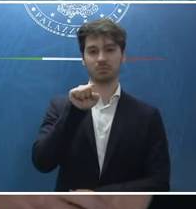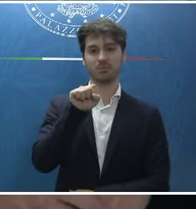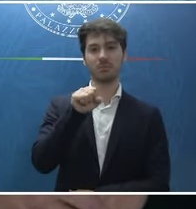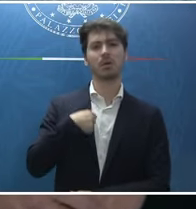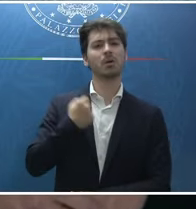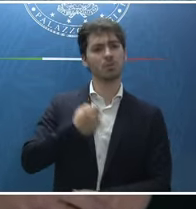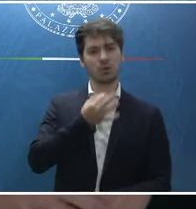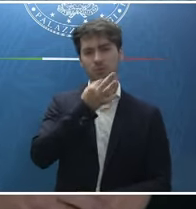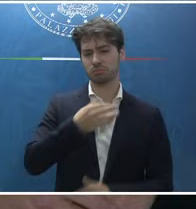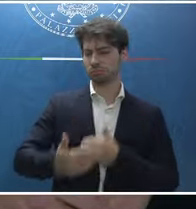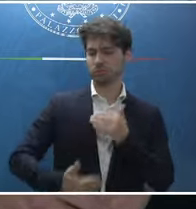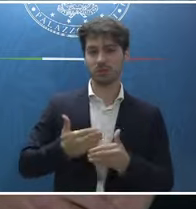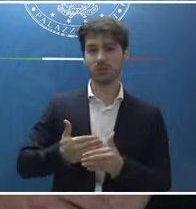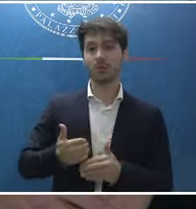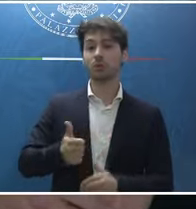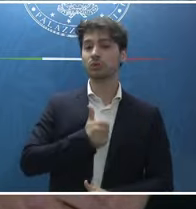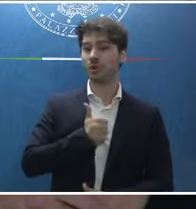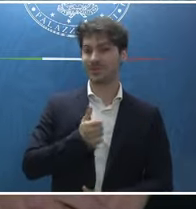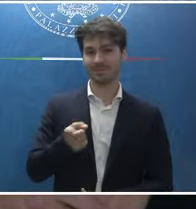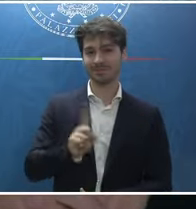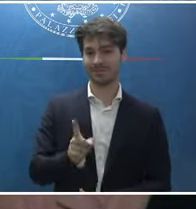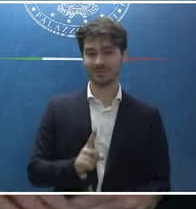farcela, ma non da sola.